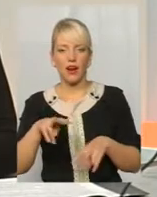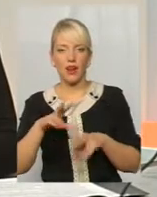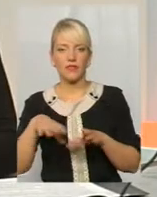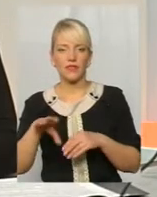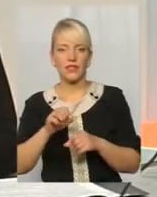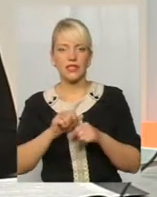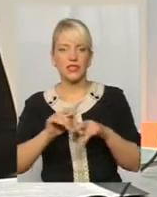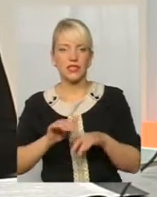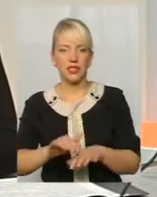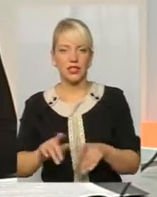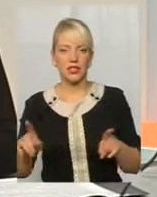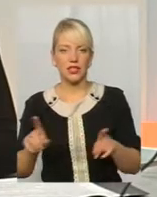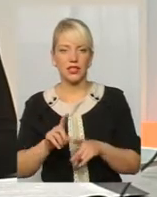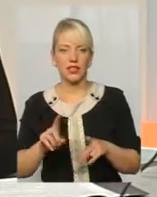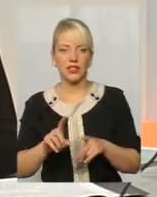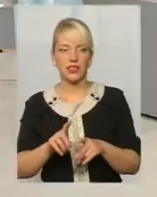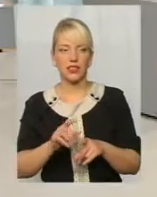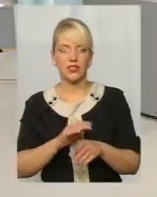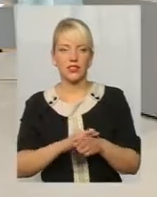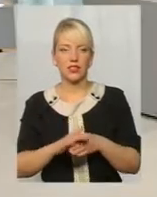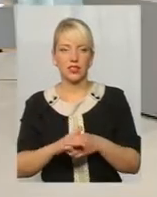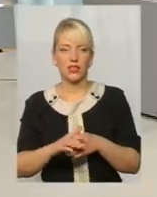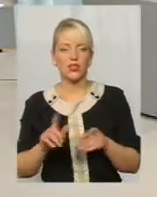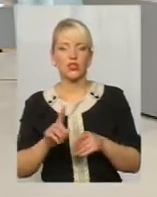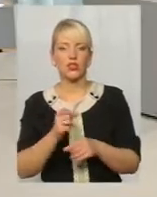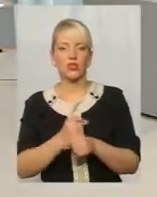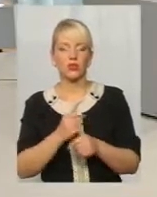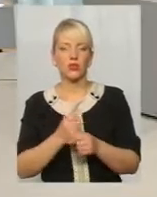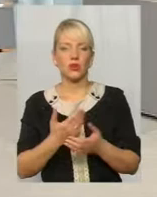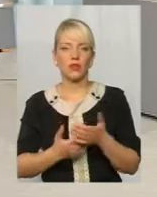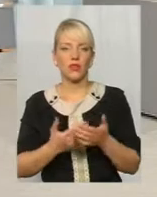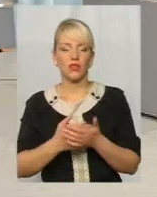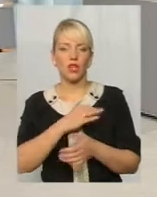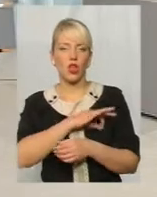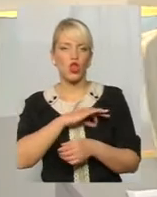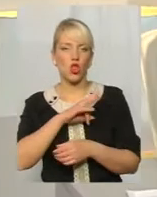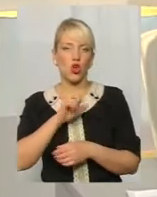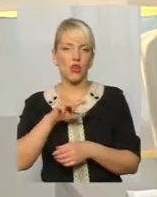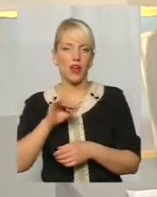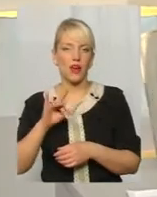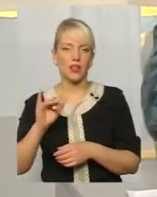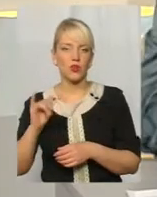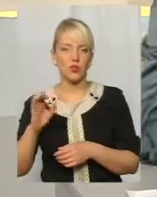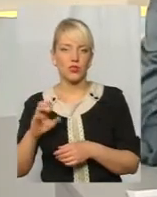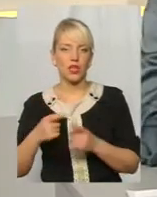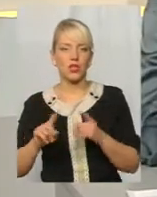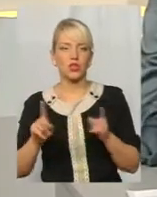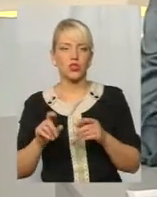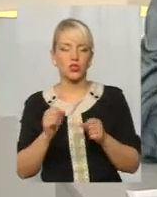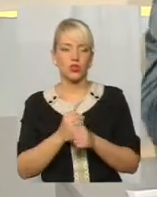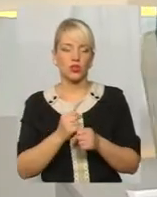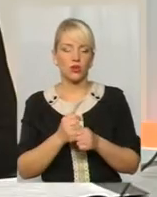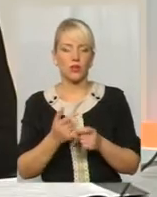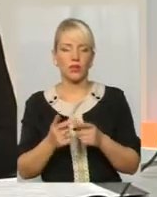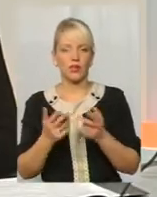які здійснюють. Ну, власне, що робить, до прикладу, нотаріус? Як він це діло? Чи він правильно провів? Наприклад,